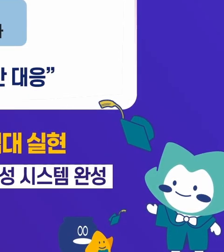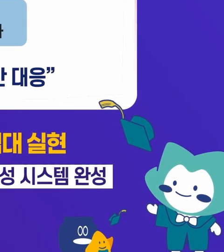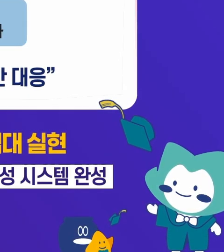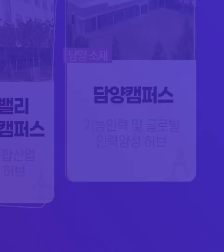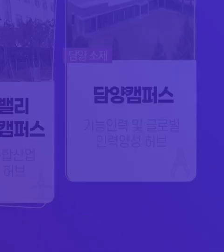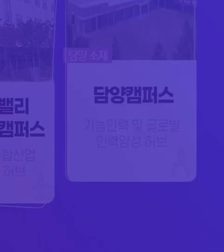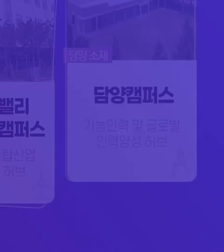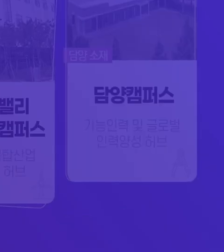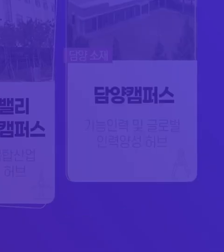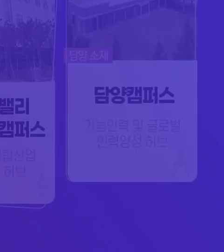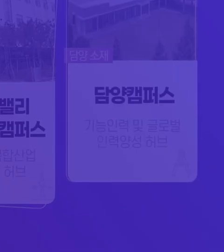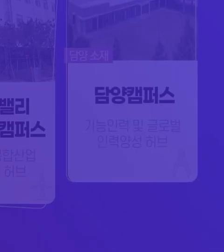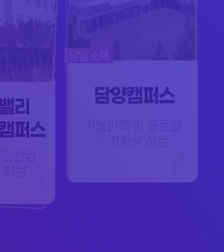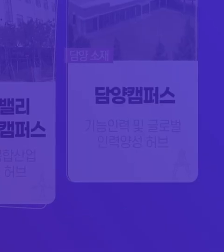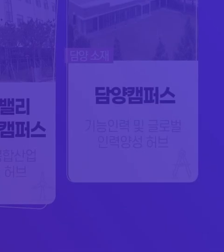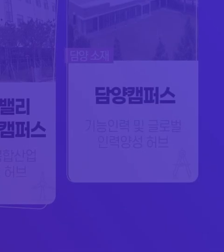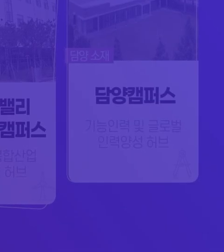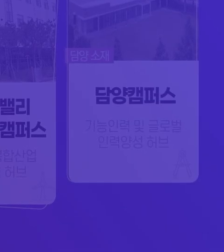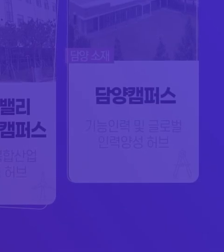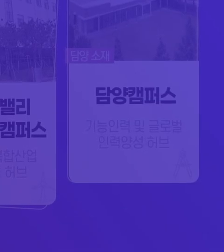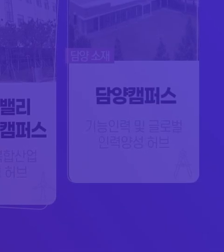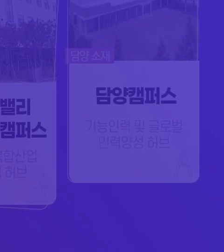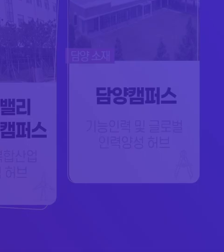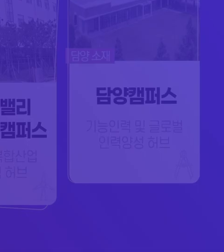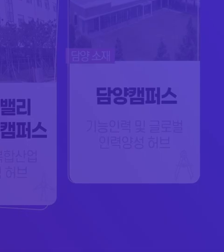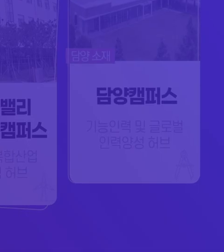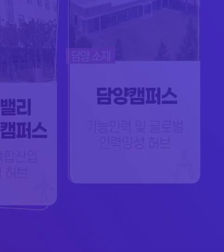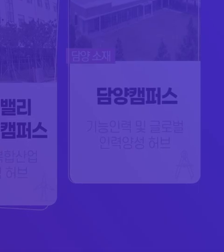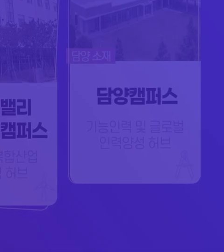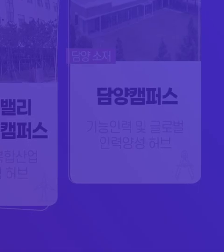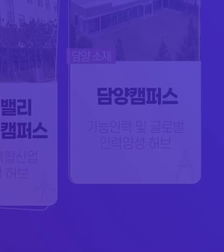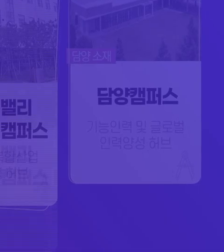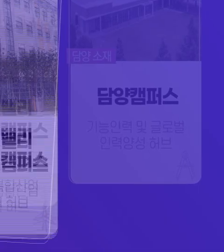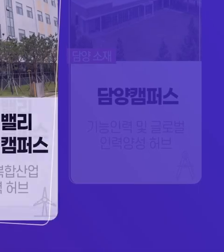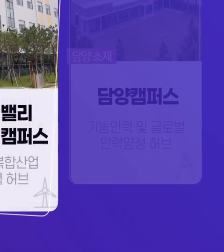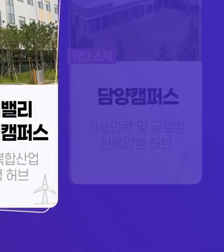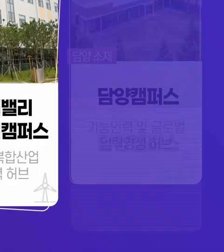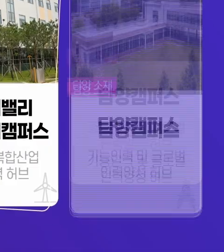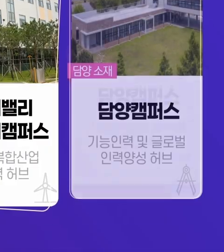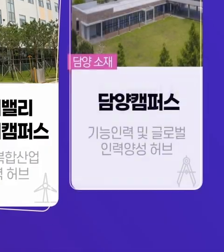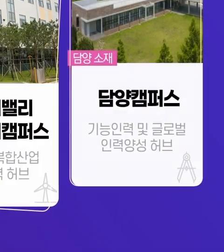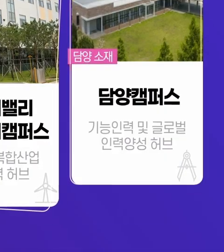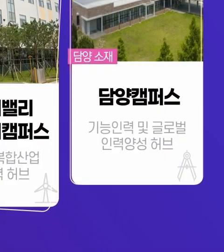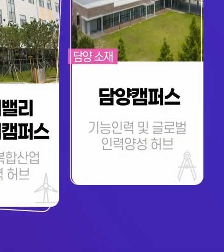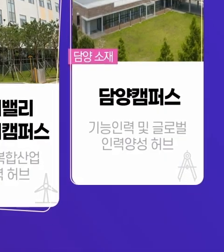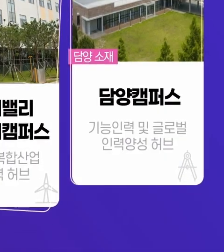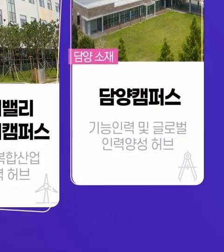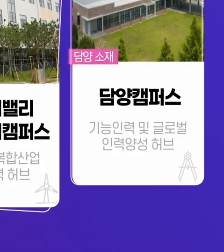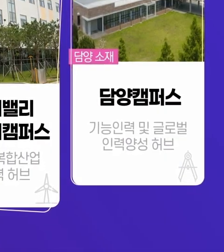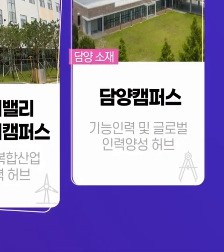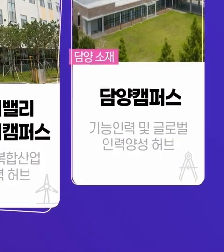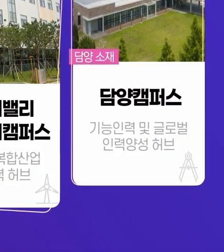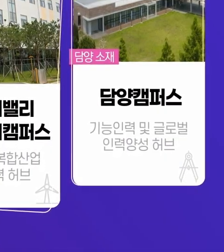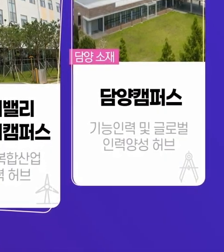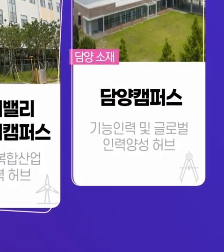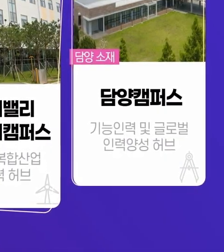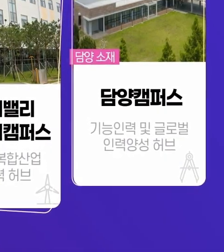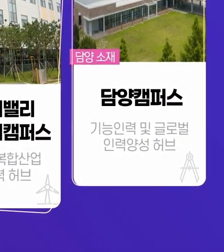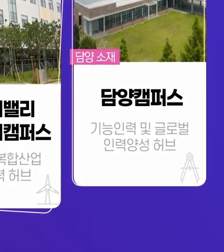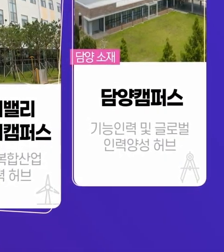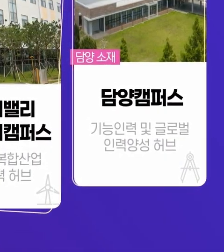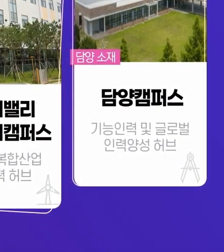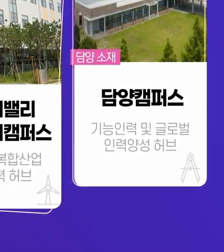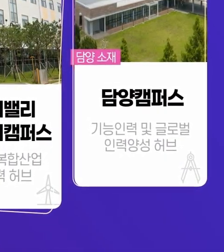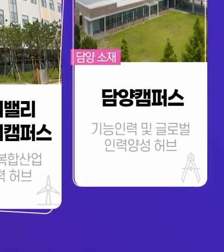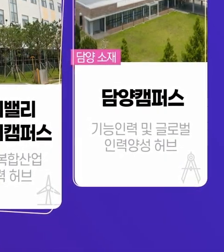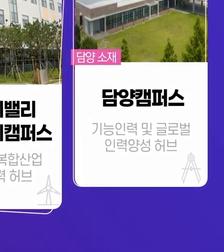거듭납니다. 국립목포대학교는 도림 캠퍼스를 중심으로 문화예술, 창업, 조선, 에너지 산업 등 6개의 특성화된 캠퍼스를